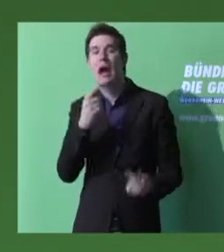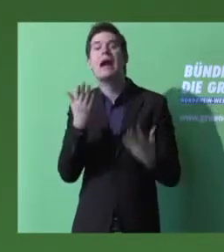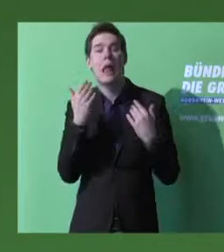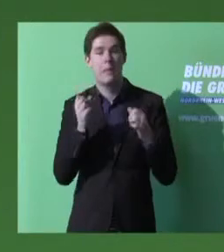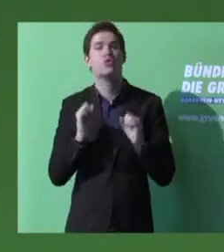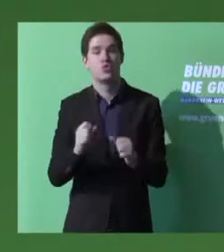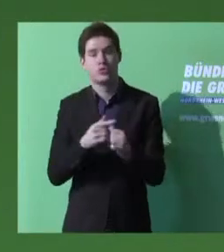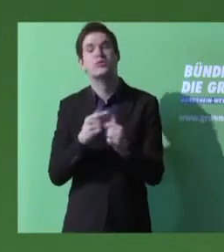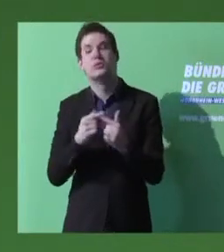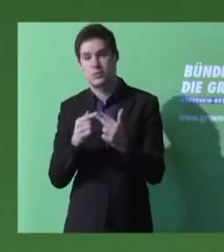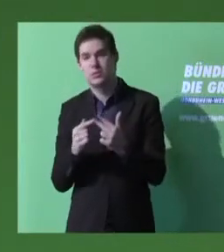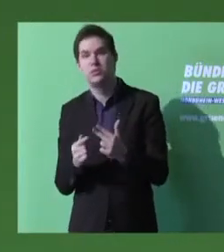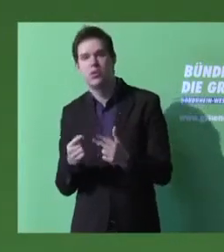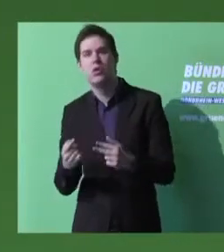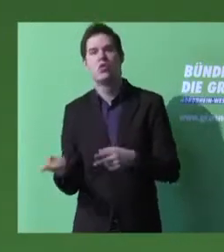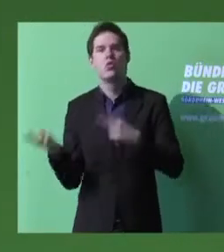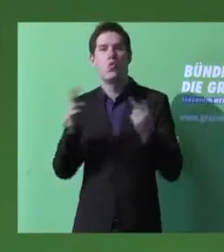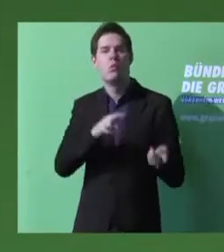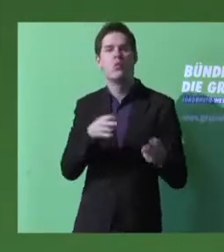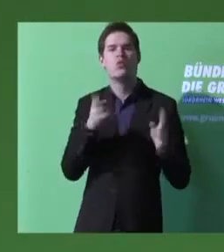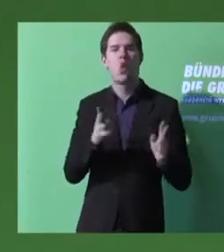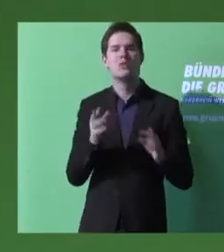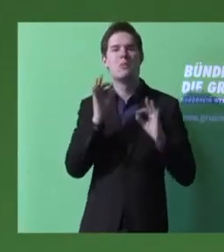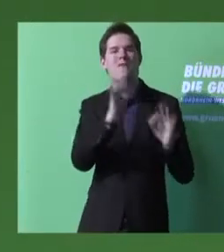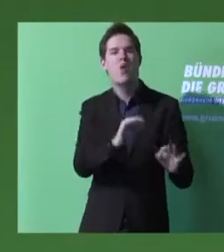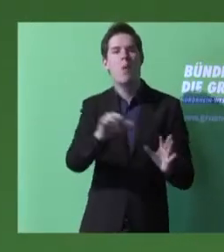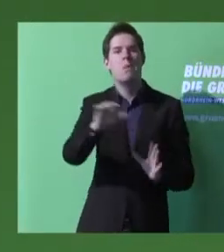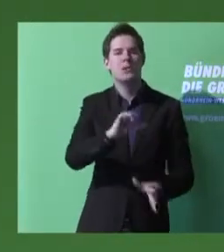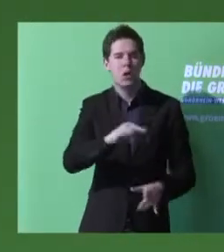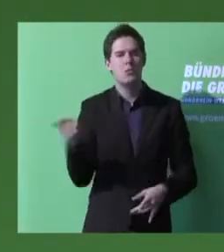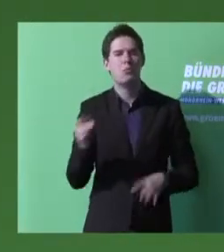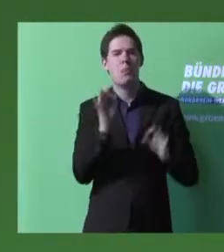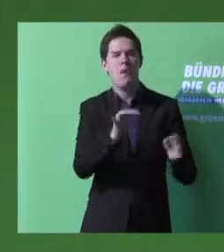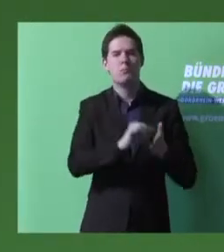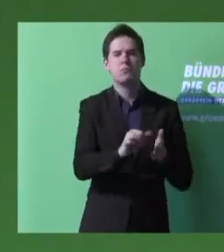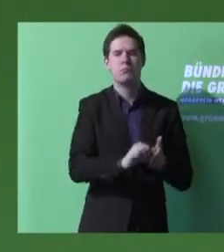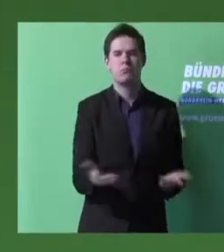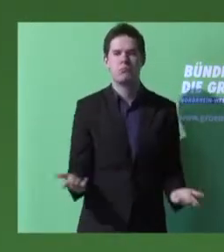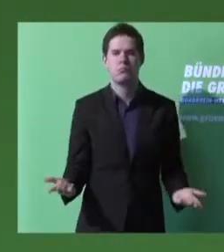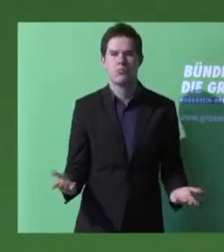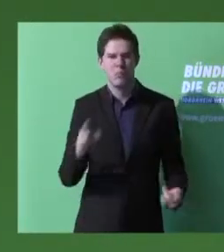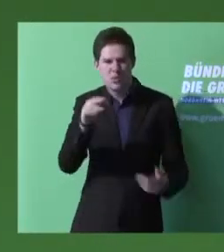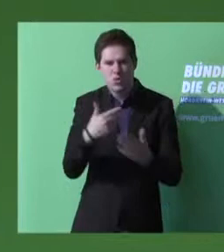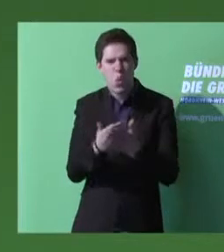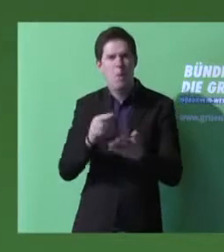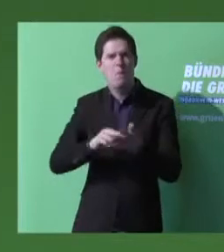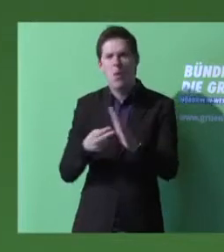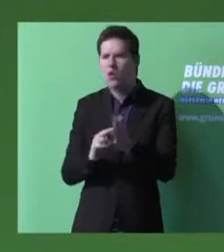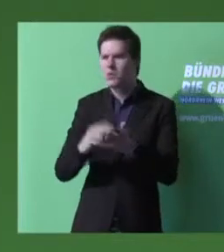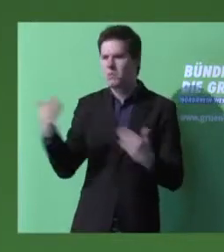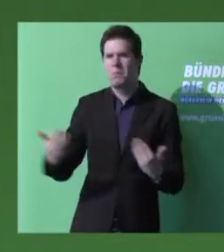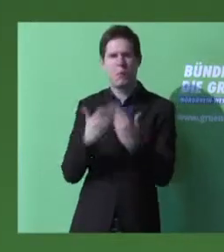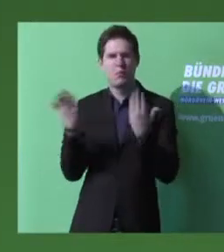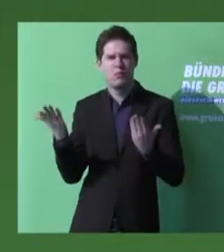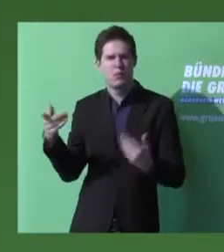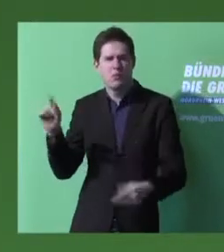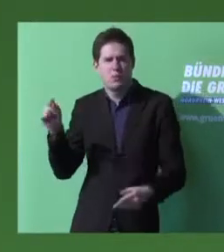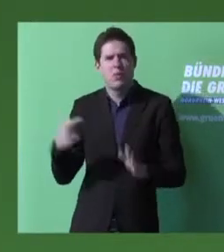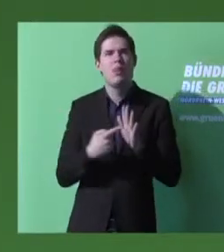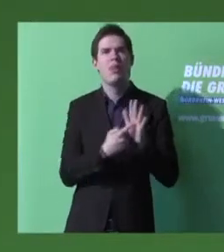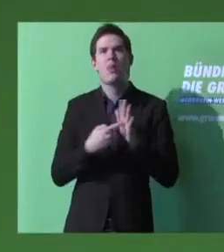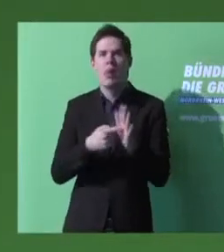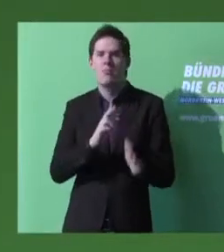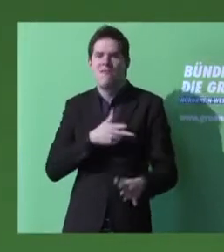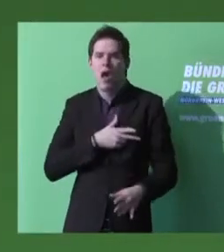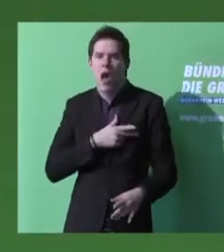Seite setzt sie sich für die großen Spritschlucker ein. Das ist eine Politik, die ist scheinheilig, die wollen wir nicht. Das heißt, wir